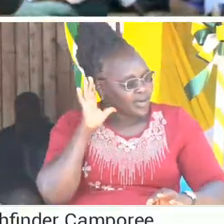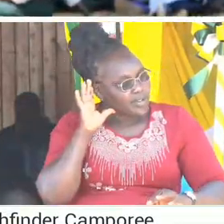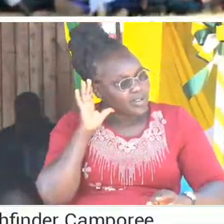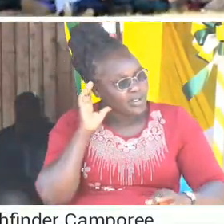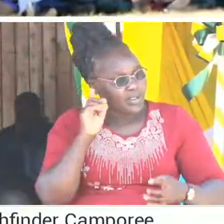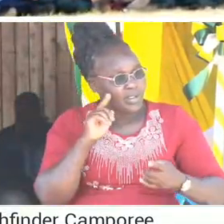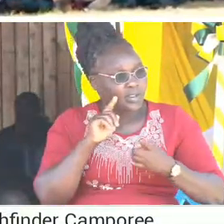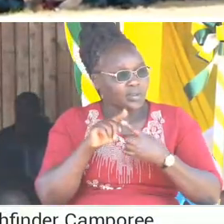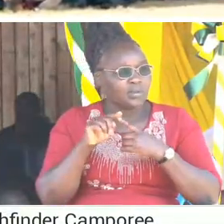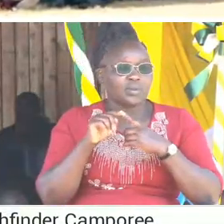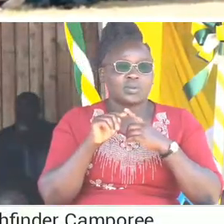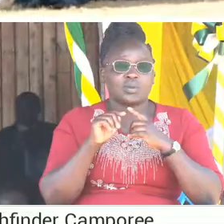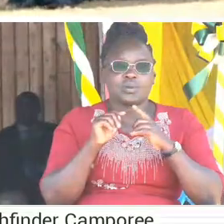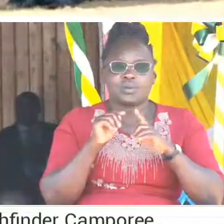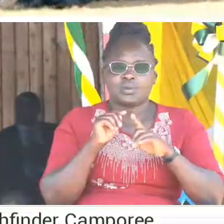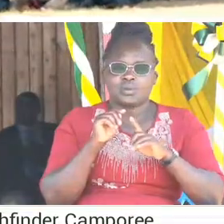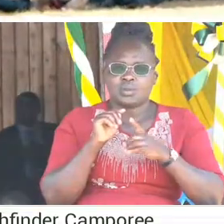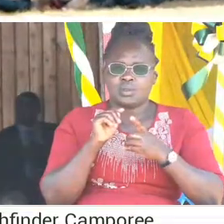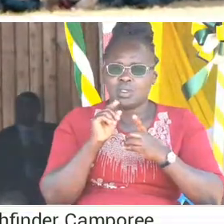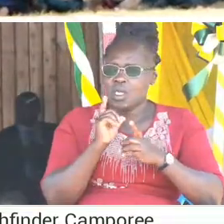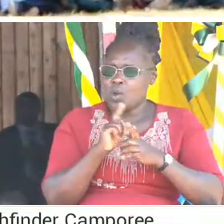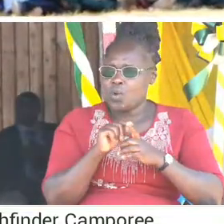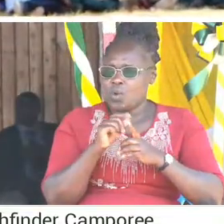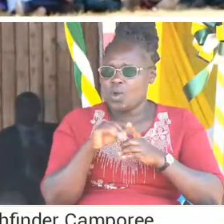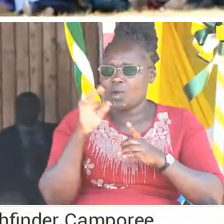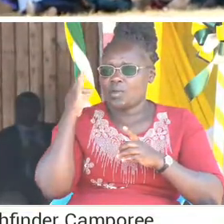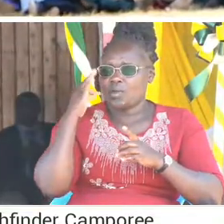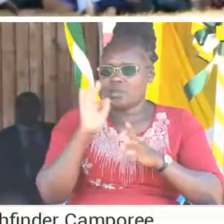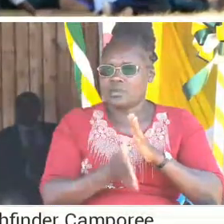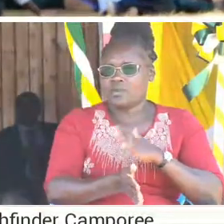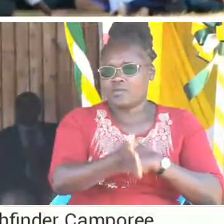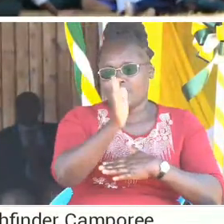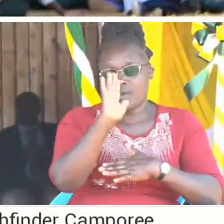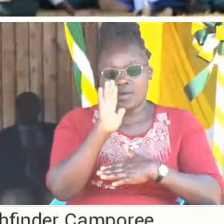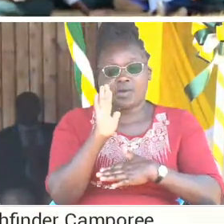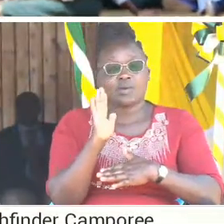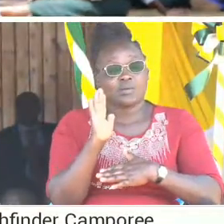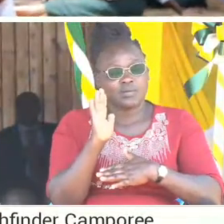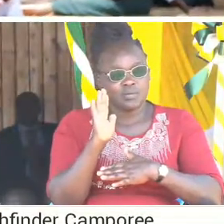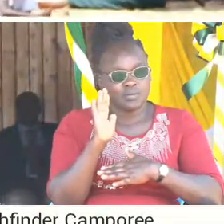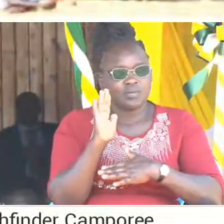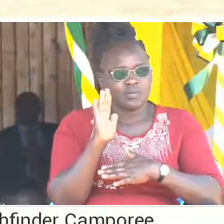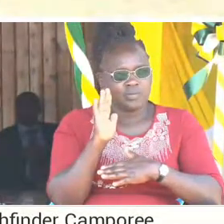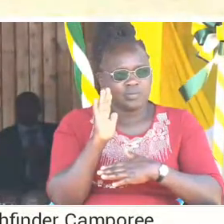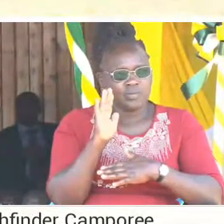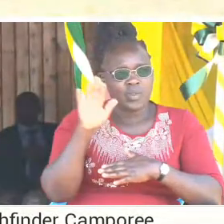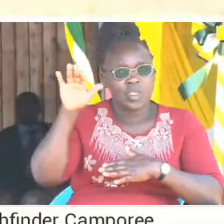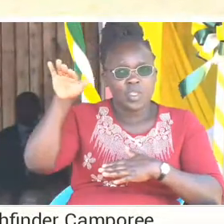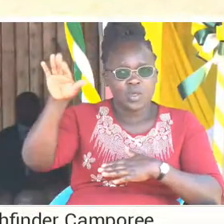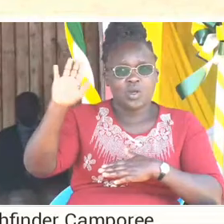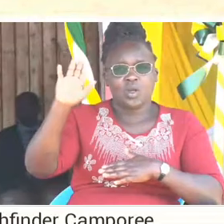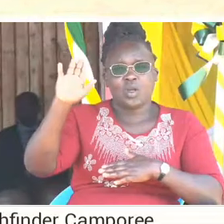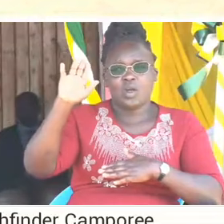yake yote kwa bidii, Bwana Mungu wako